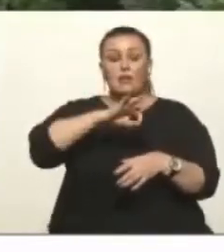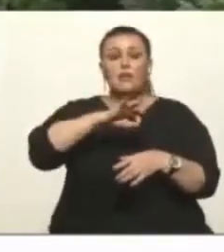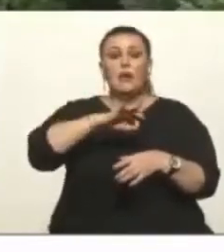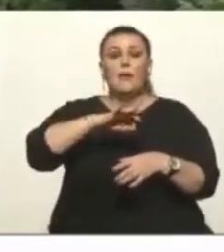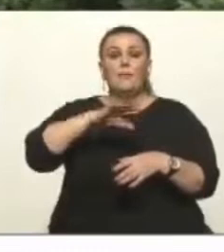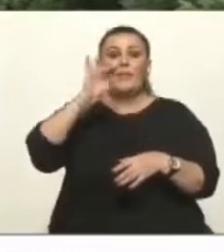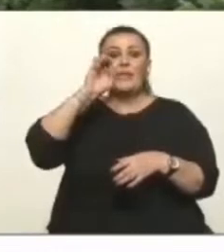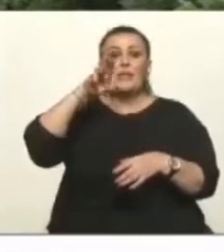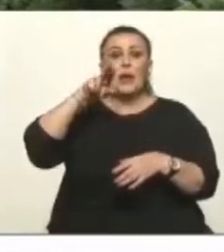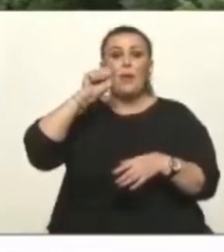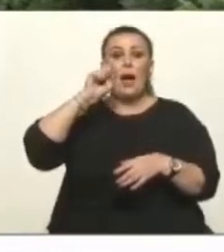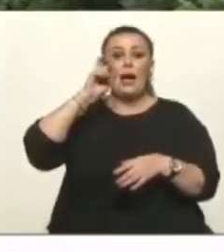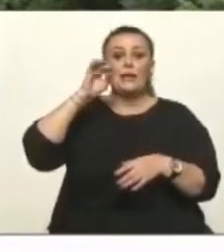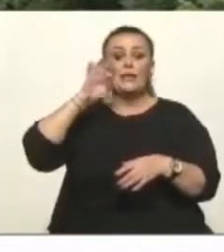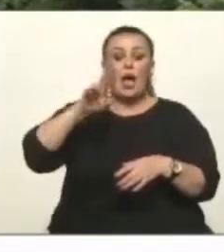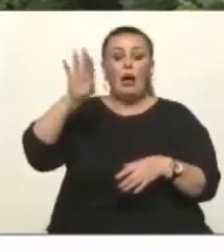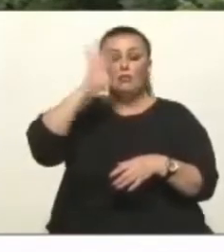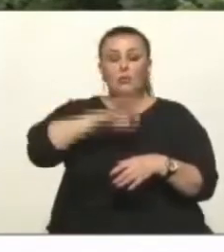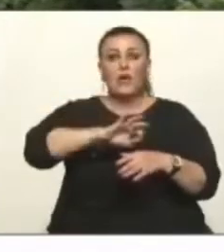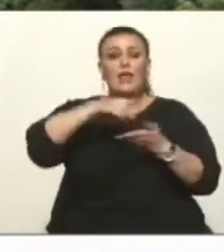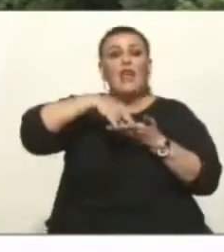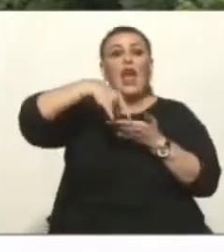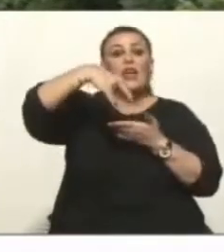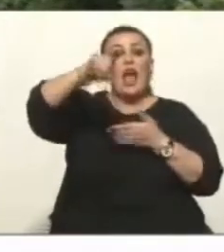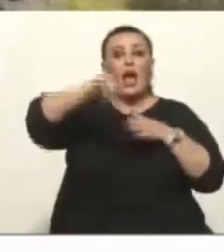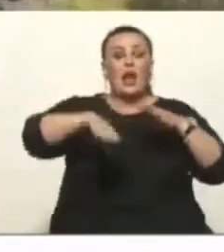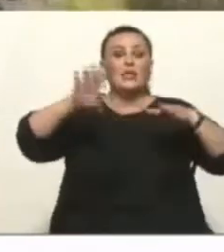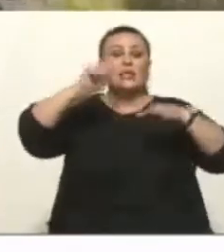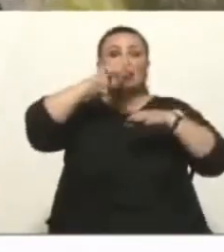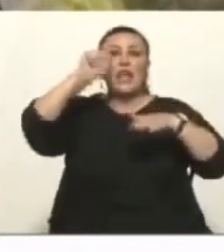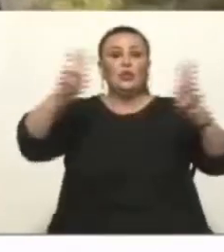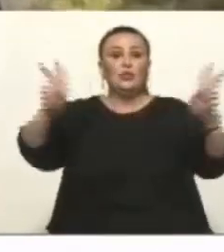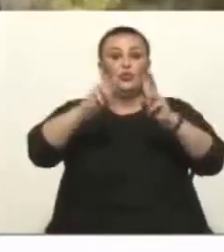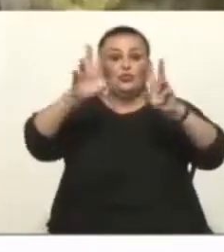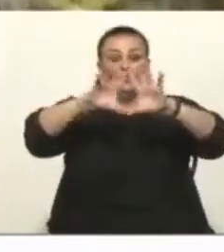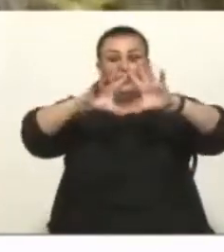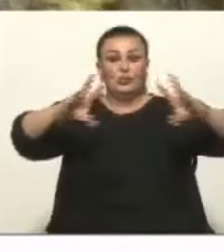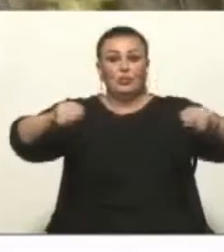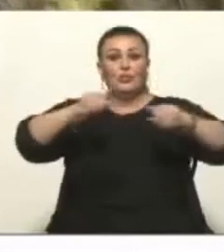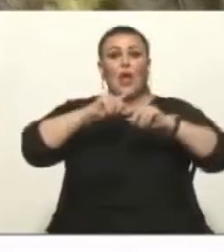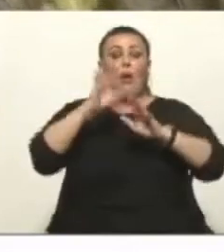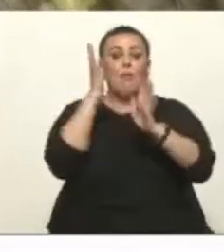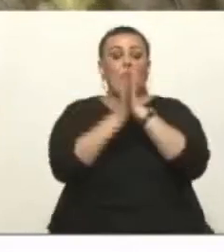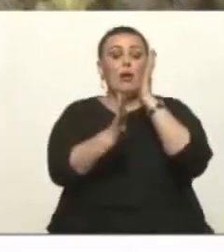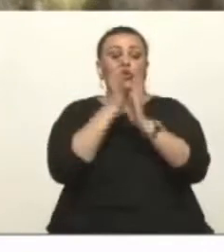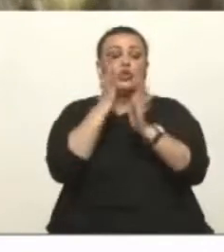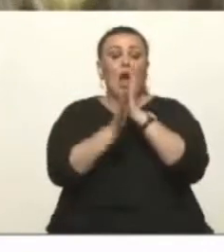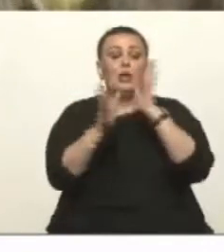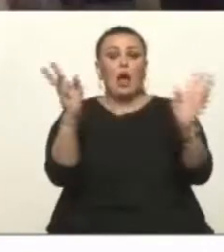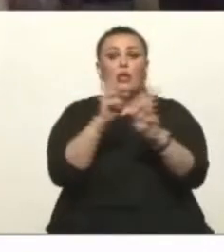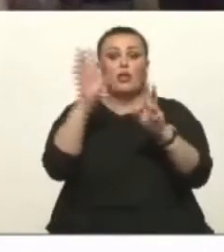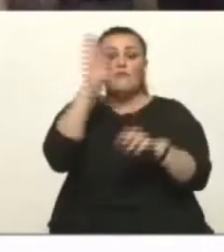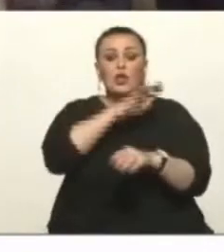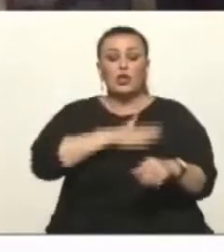və Xorvatiyadan yanğın söndürmə təyyarəsini göndərdi. Komitə misli görülməmiş meşə yanğınlarından